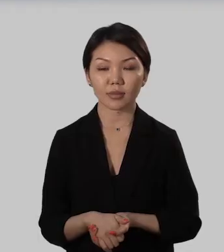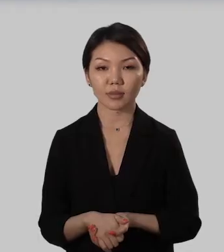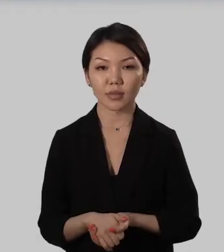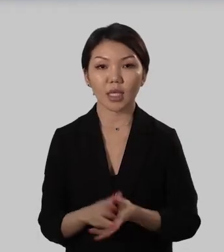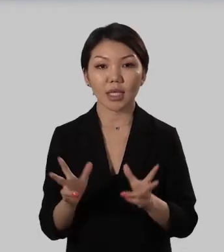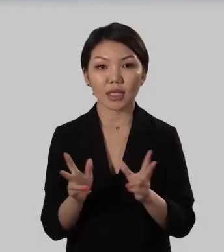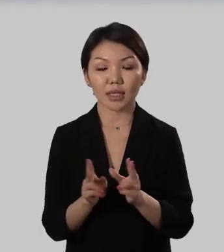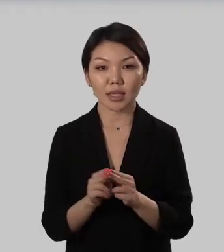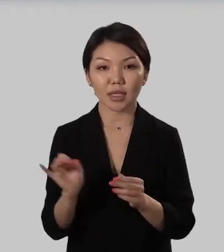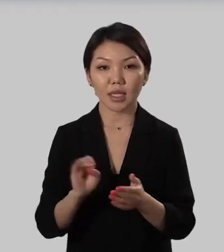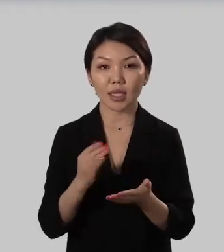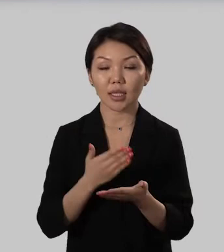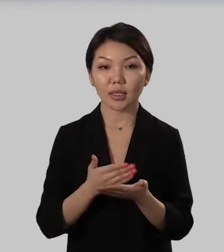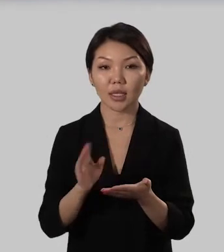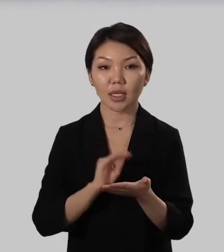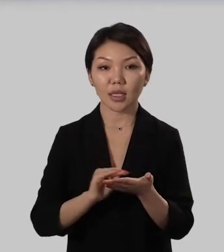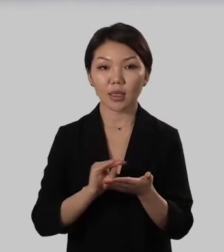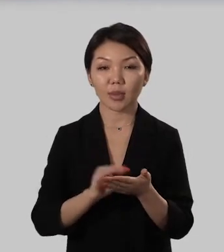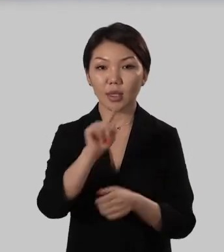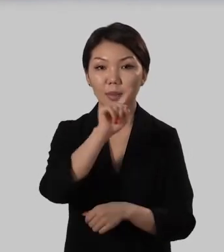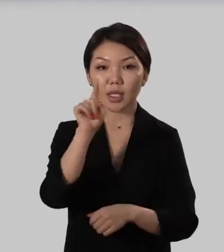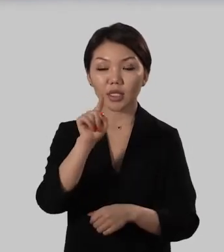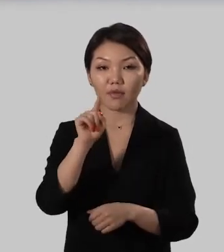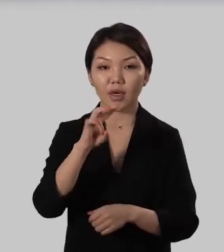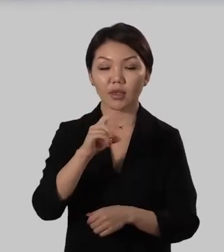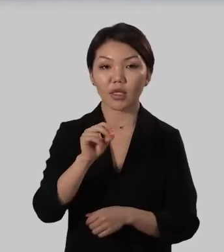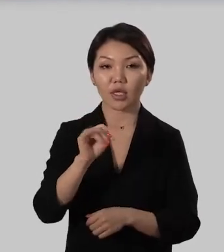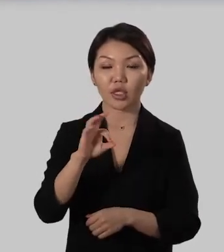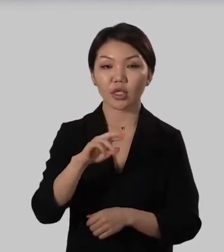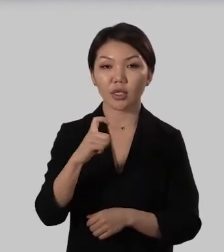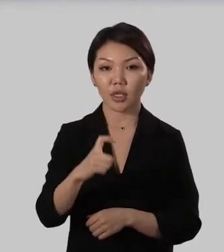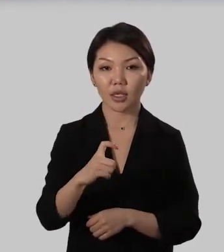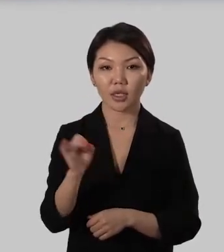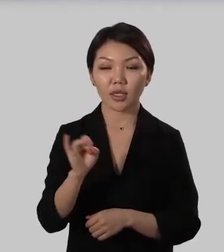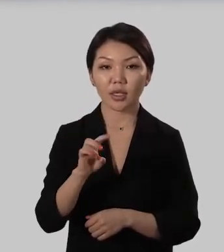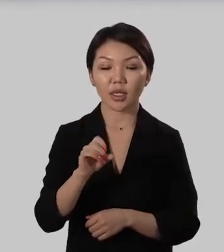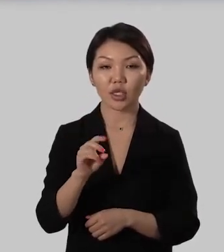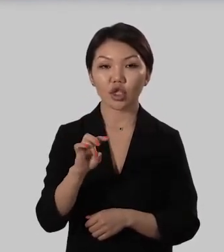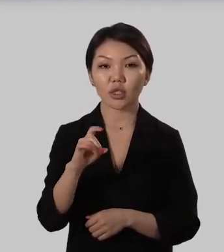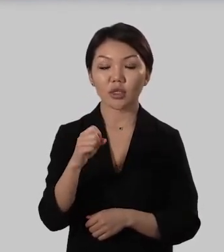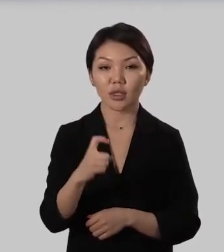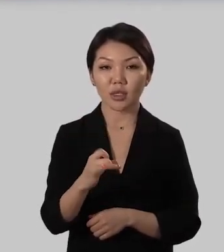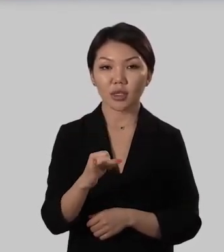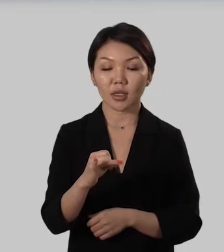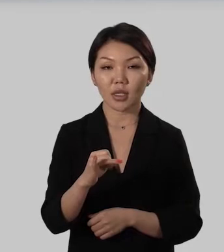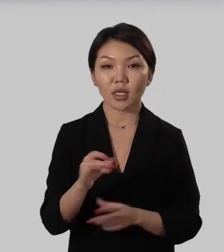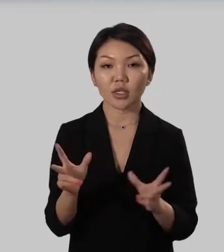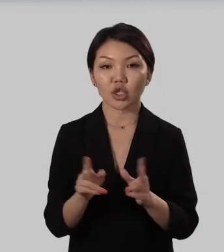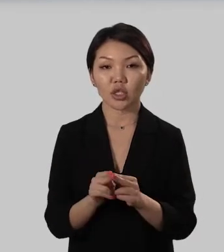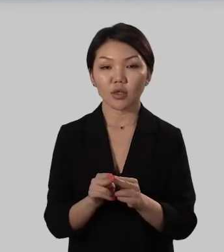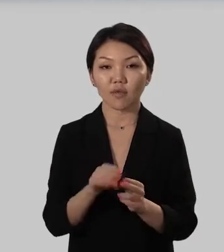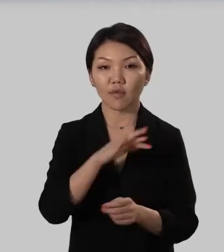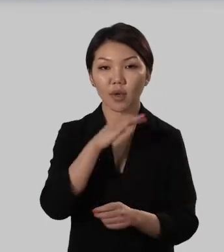слитное и раздельное написание приставок в наречиях и на речных сочетаниях во многом определяется